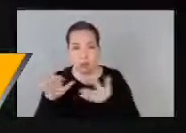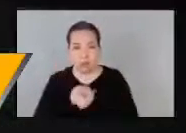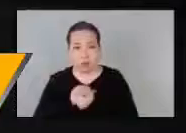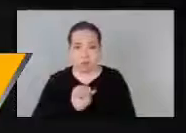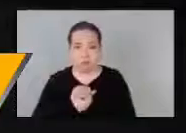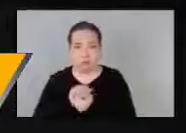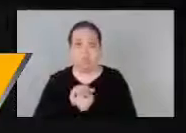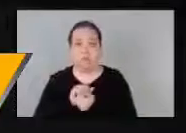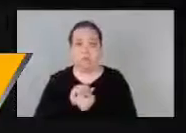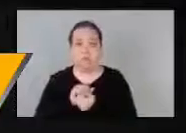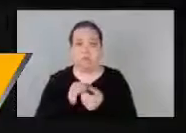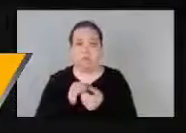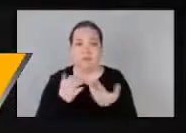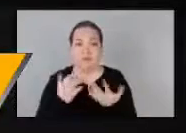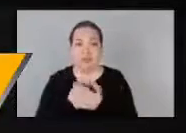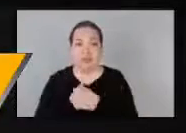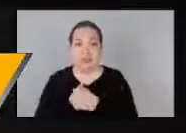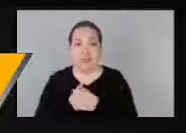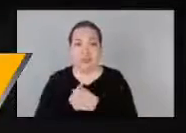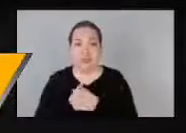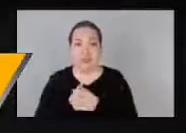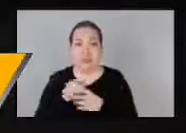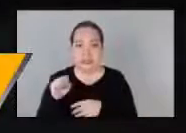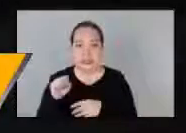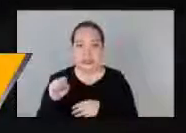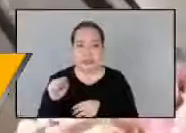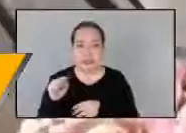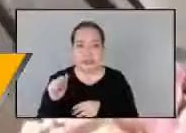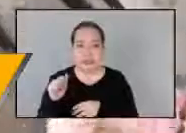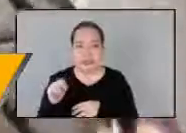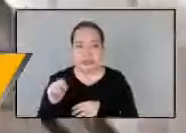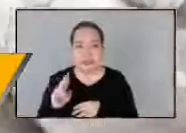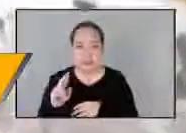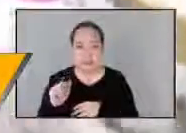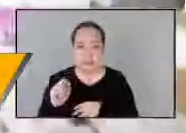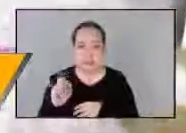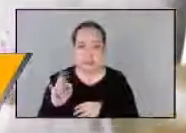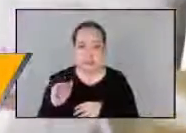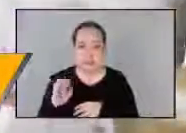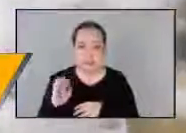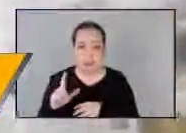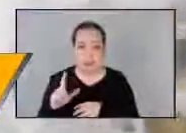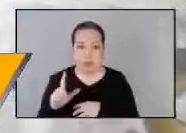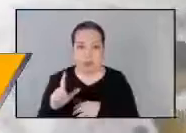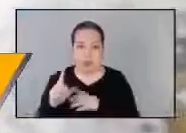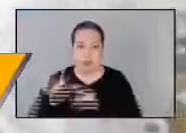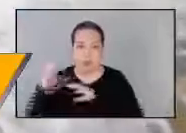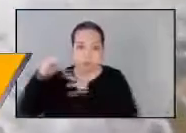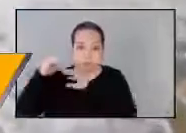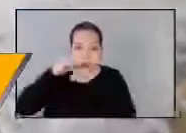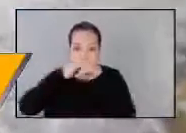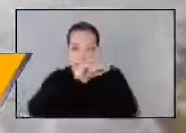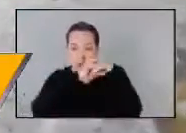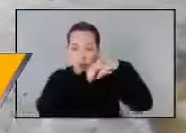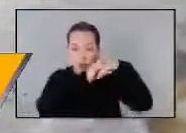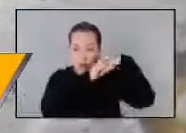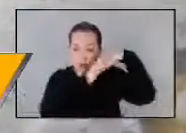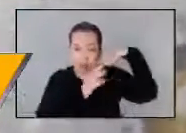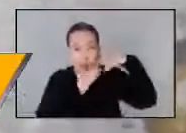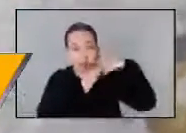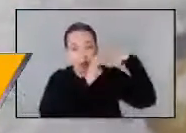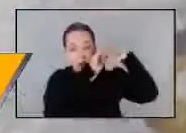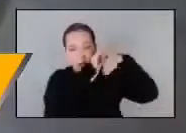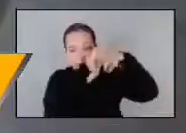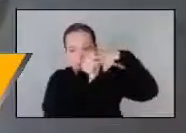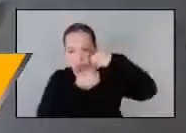asawa at ama ng isang pamilya na kasama sa mga nabagsakan na bahay, ay hindi naman nasaktan ang kanyang mag-iina na natutulog nang gumuho